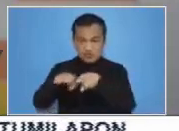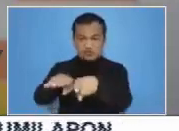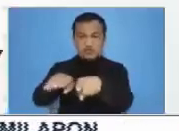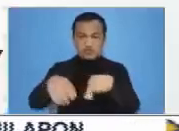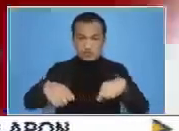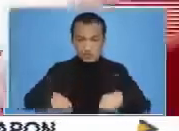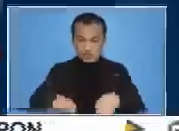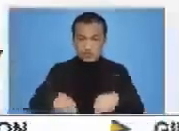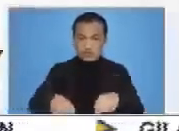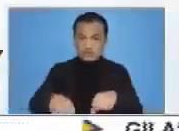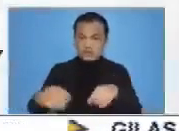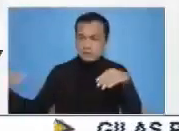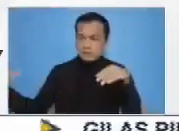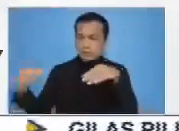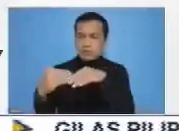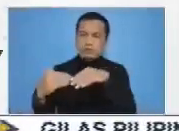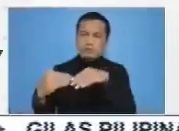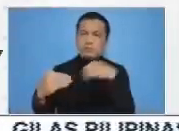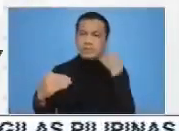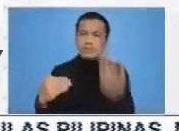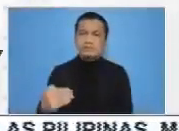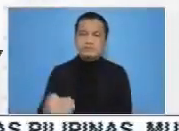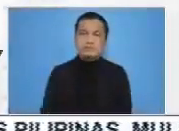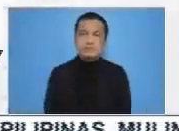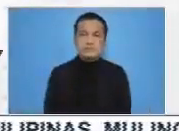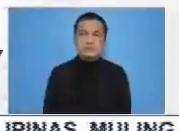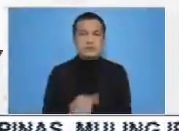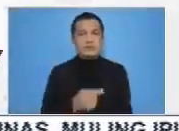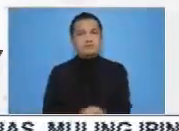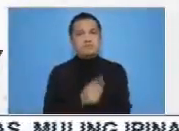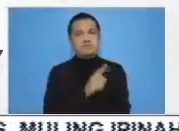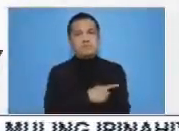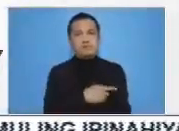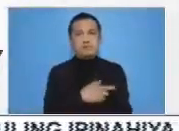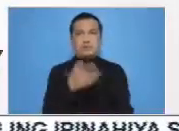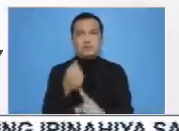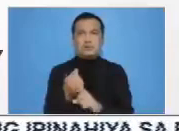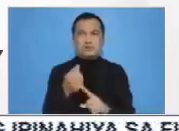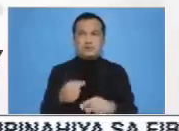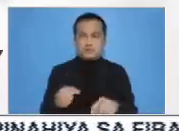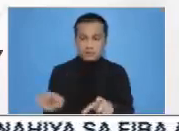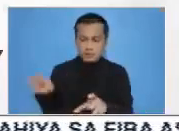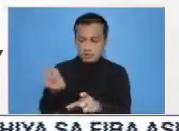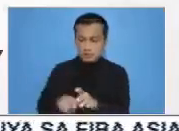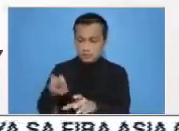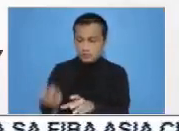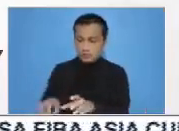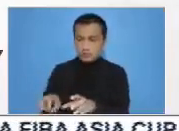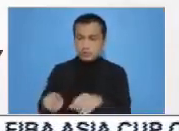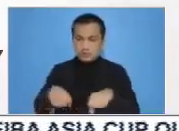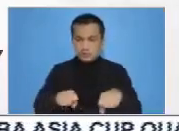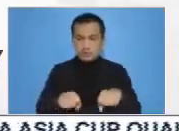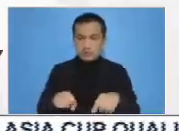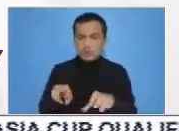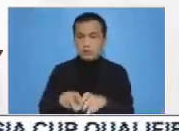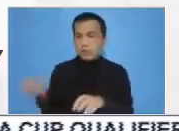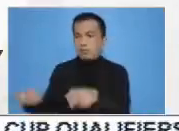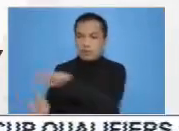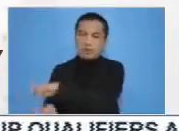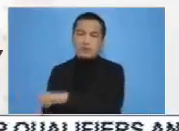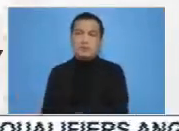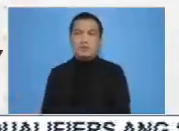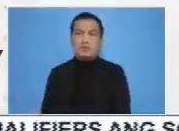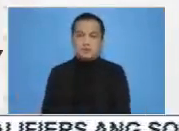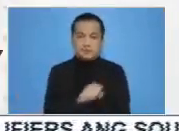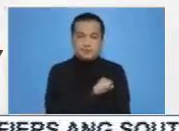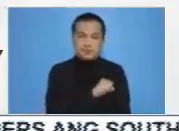tumaas naman ang mula 32 hanggang 80% ang dami ng kaso sa Polomolok, South Cotabato, Davao City, Cebu City at